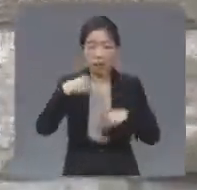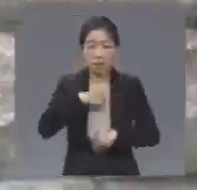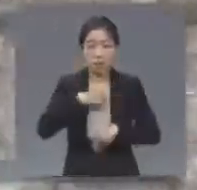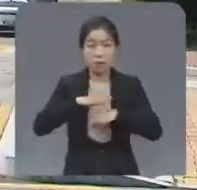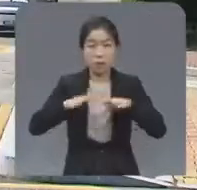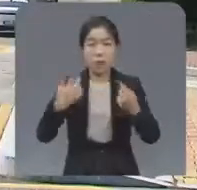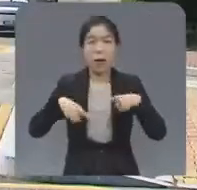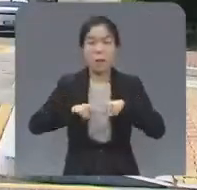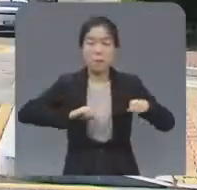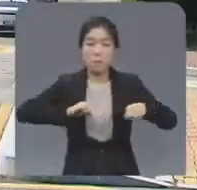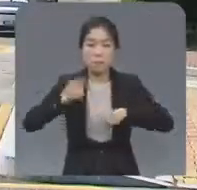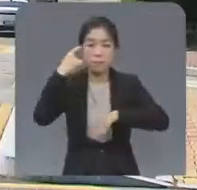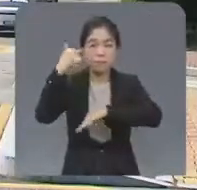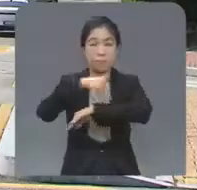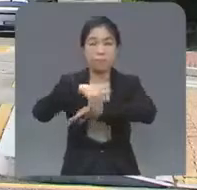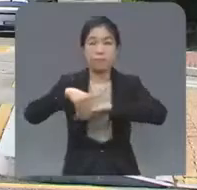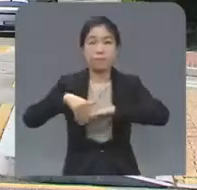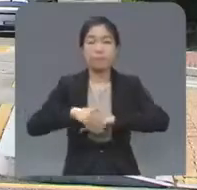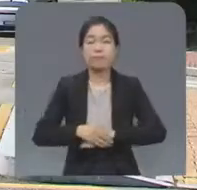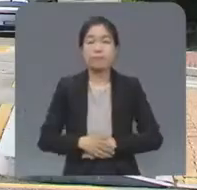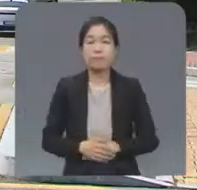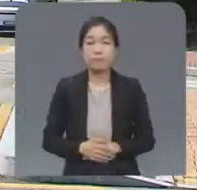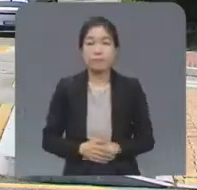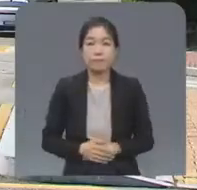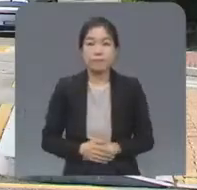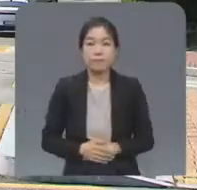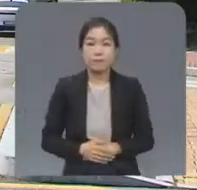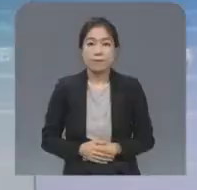극복에 공동 대응할 예정입니다.